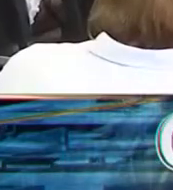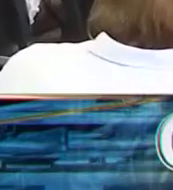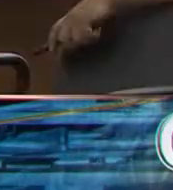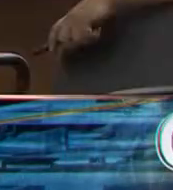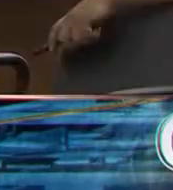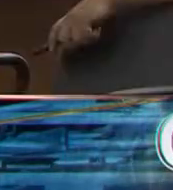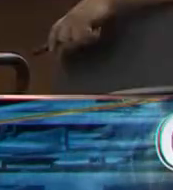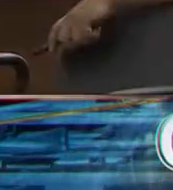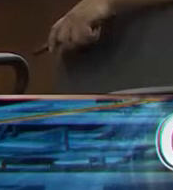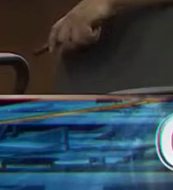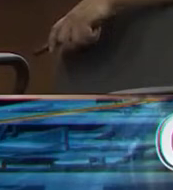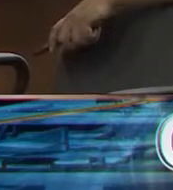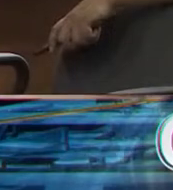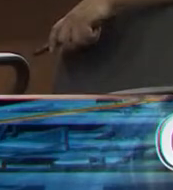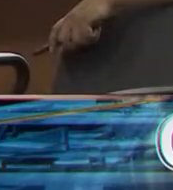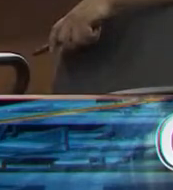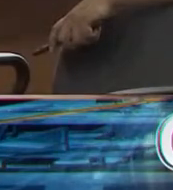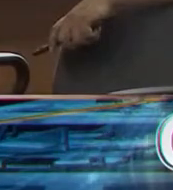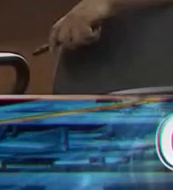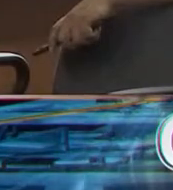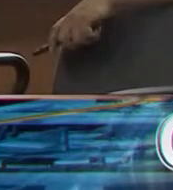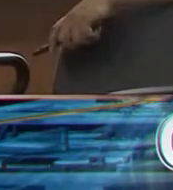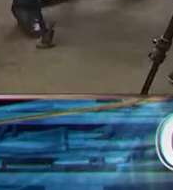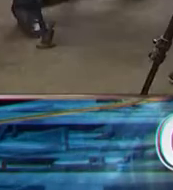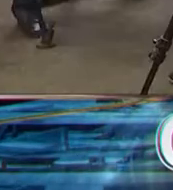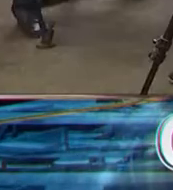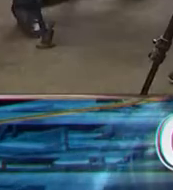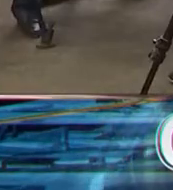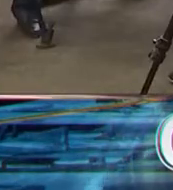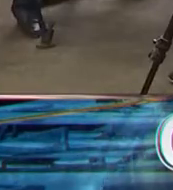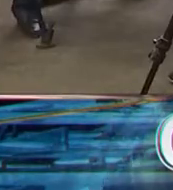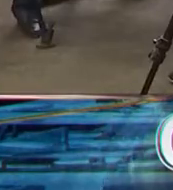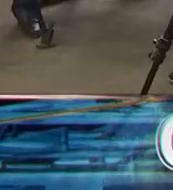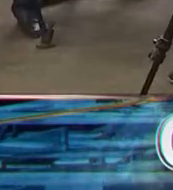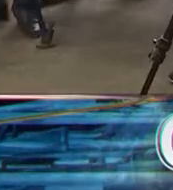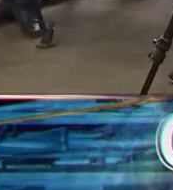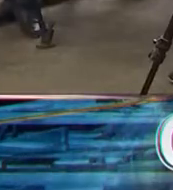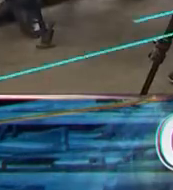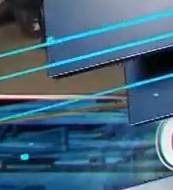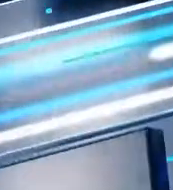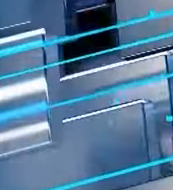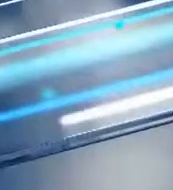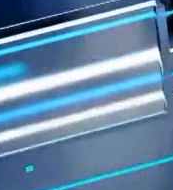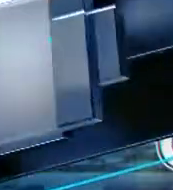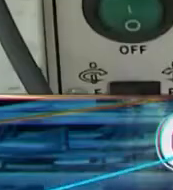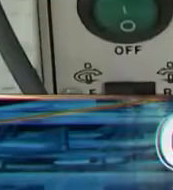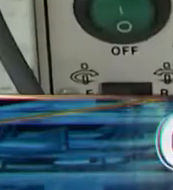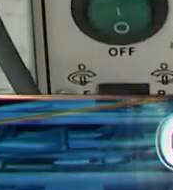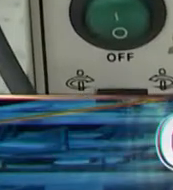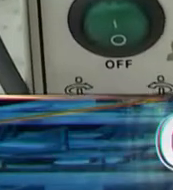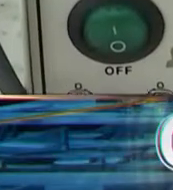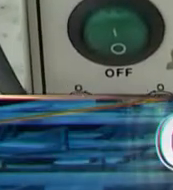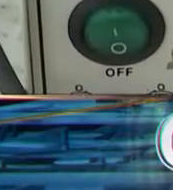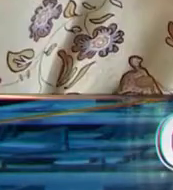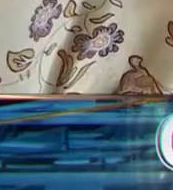Коронавирус в Талдыкургане. Госпитализирован 40-летний мужчина. С ним контактировало более 150 человек. Знания